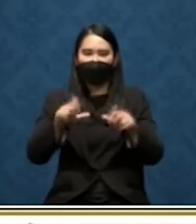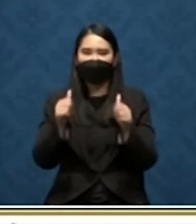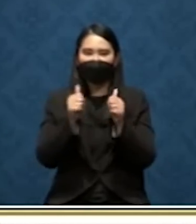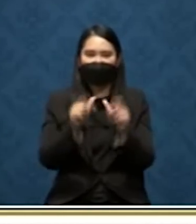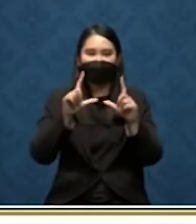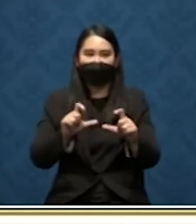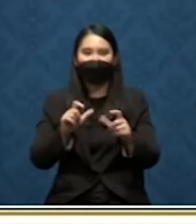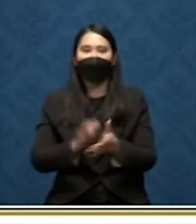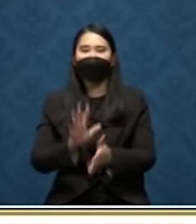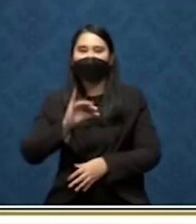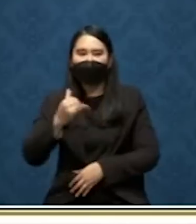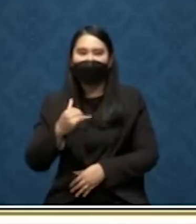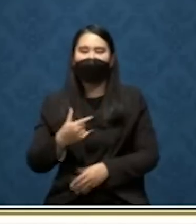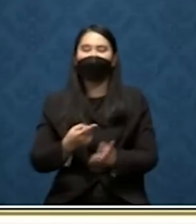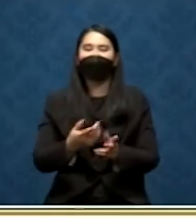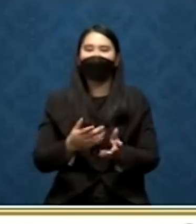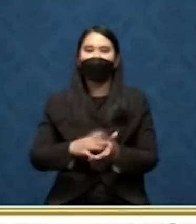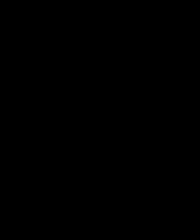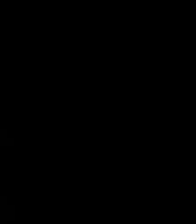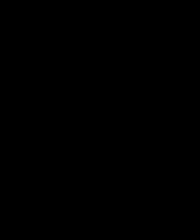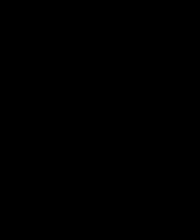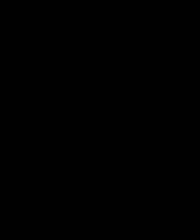ทานอาจจะเปสวหนของเห่ือัขบุครับ